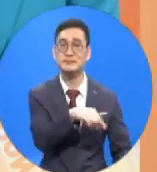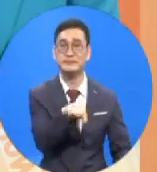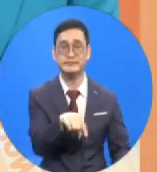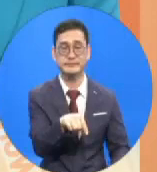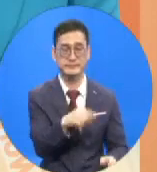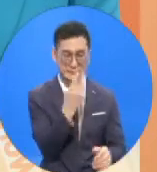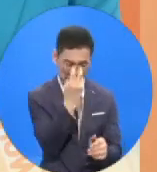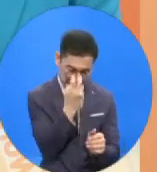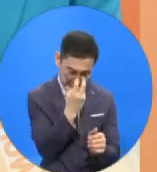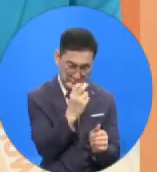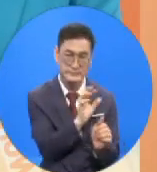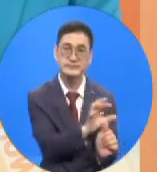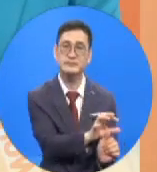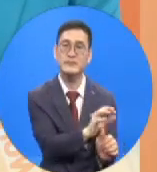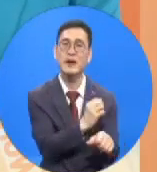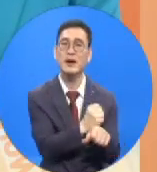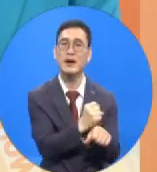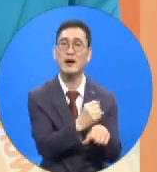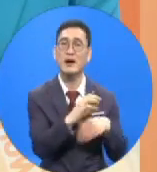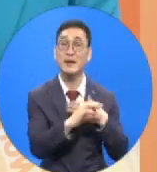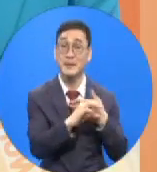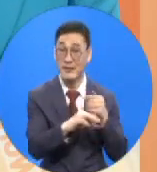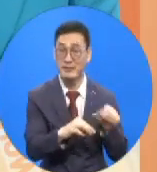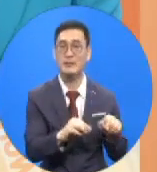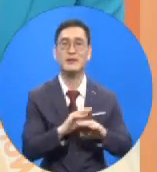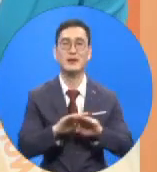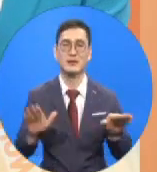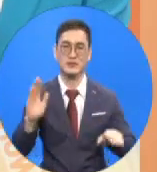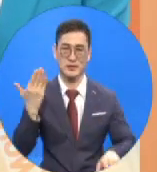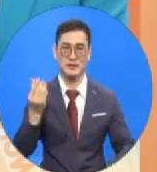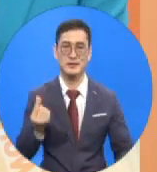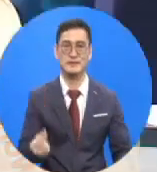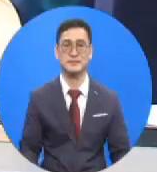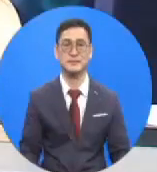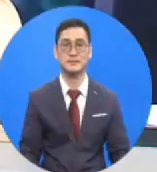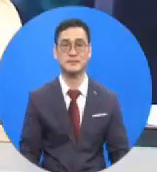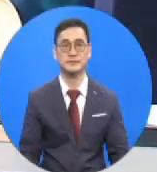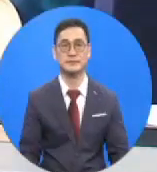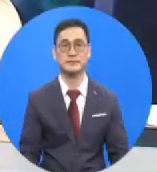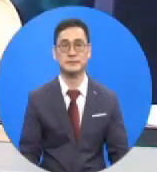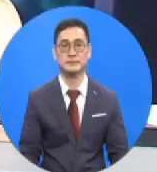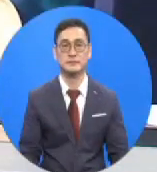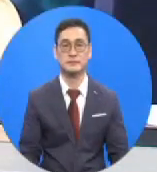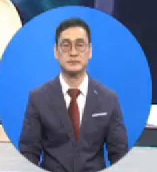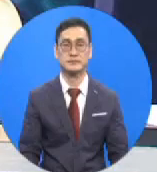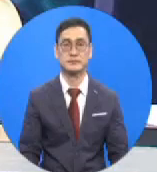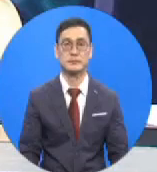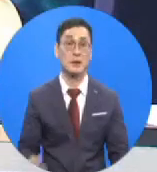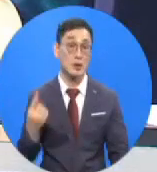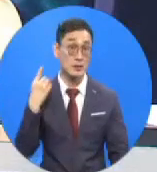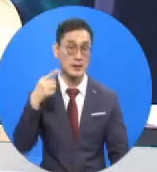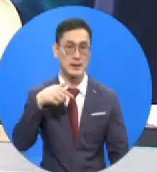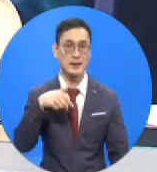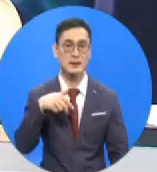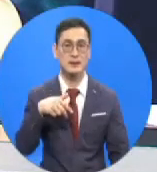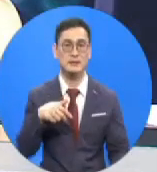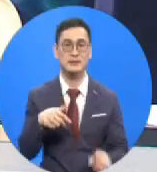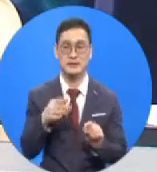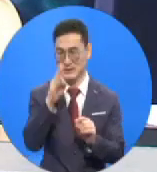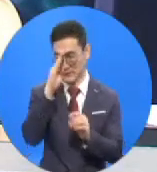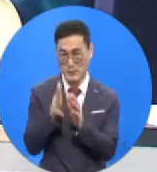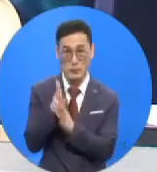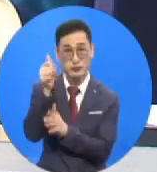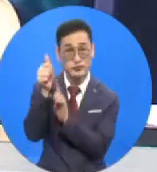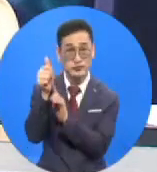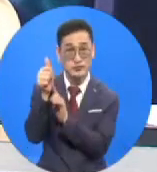아주 곳 문제가 되는 사례는 머리가 극복을 할 수 있다고 생각하니 텐데 예 교수님 어제 전경 본부장이 이번주 베이지